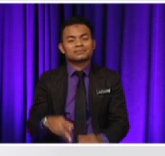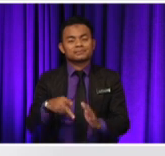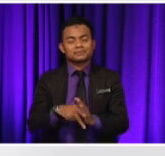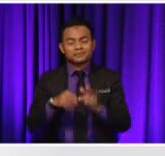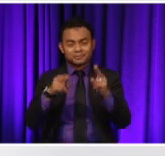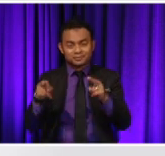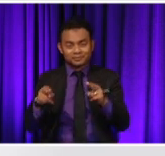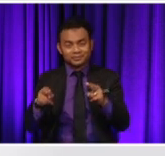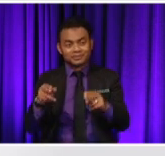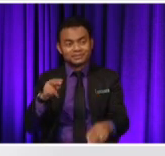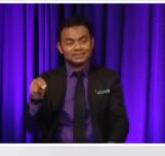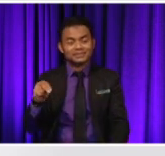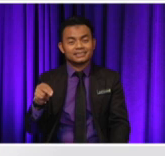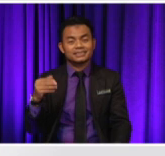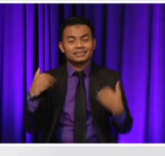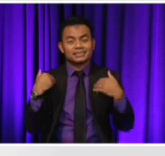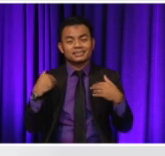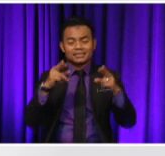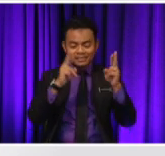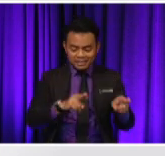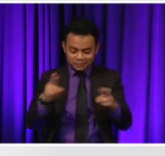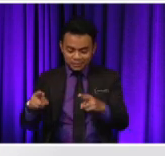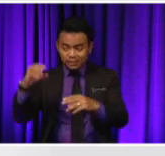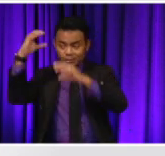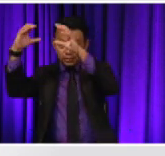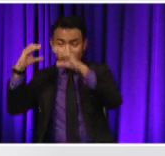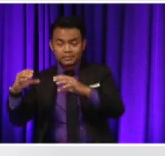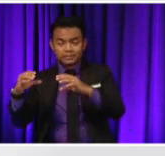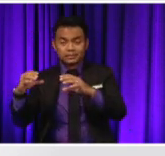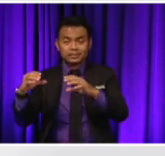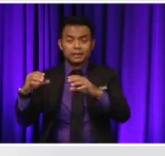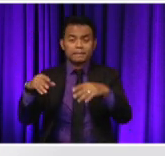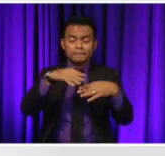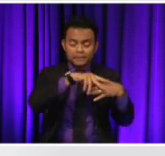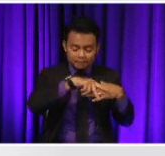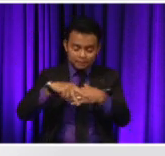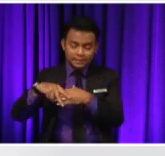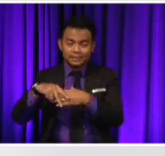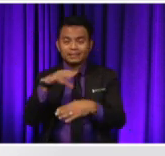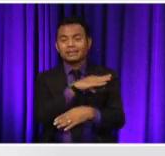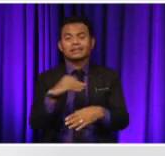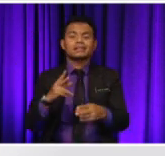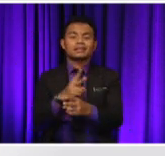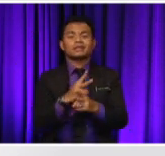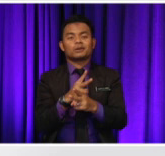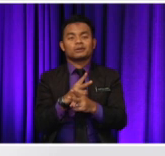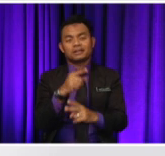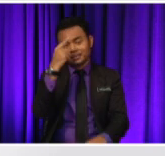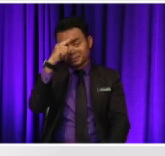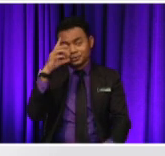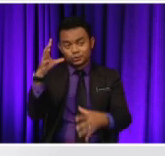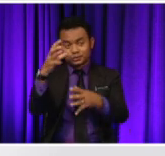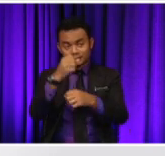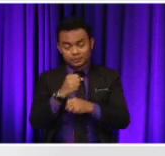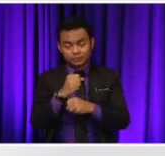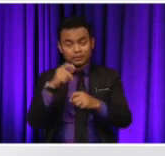proses merancang mengorganisasi memimpin dan mengawal sumber-sumber organisasi untuk mencapai tujuan dan objektif